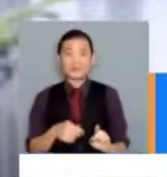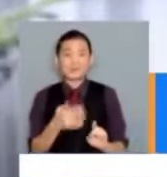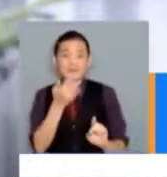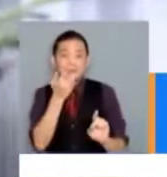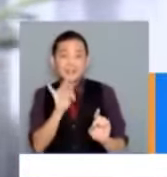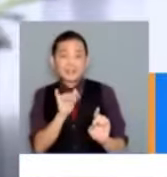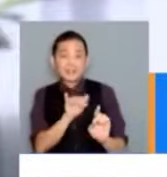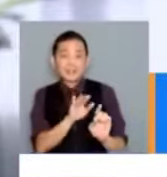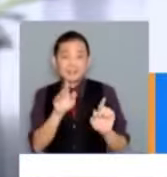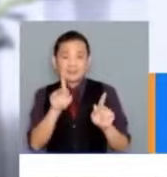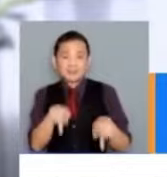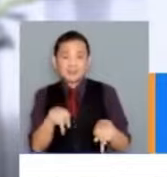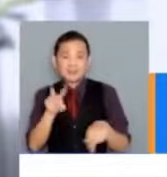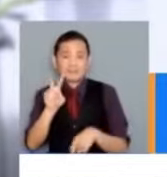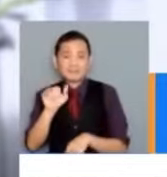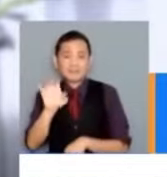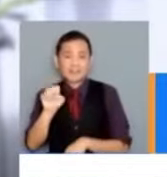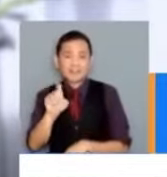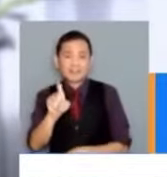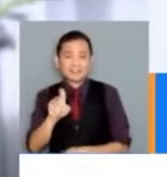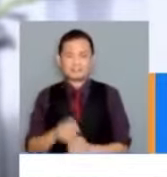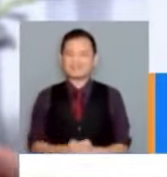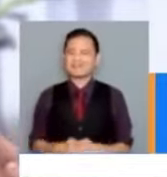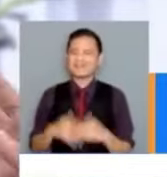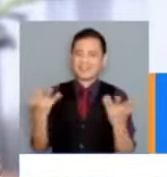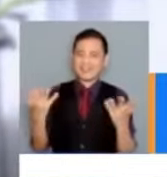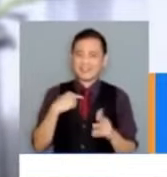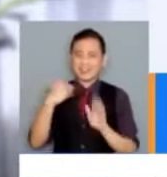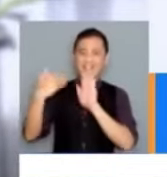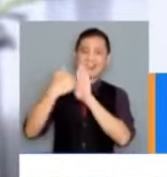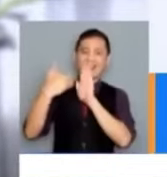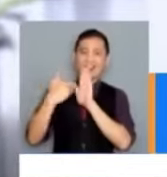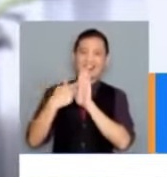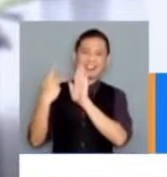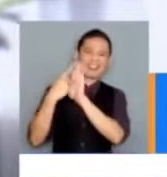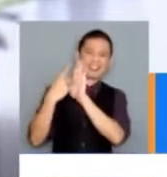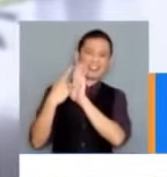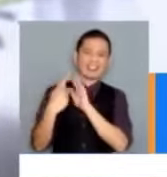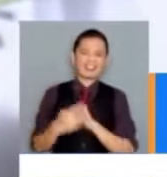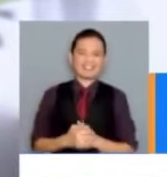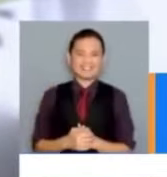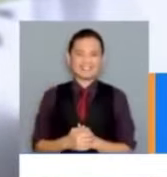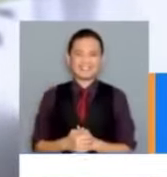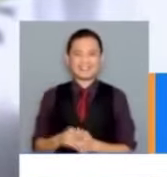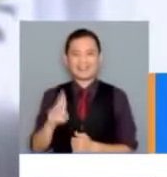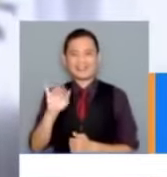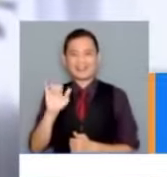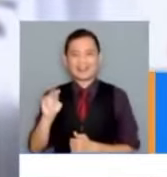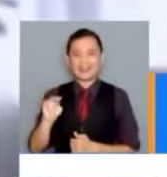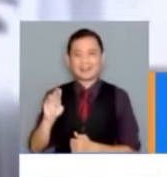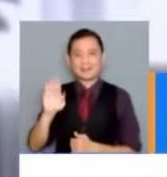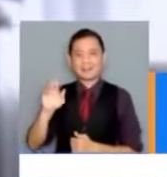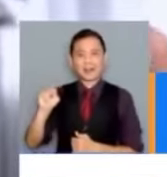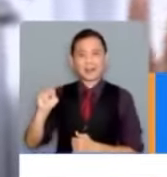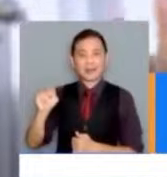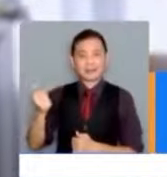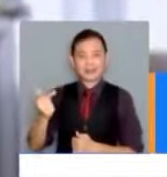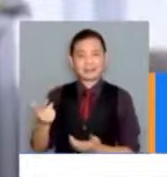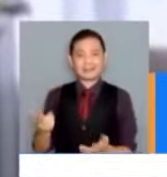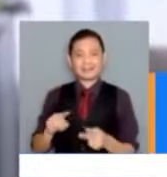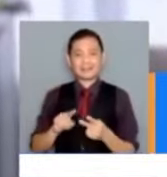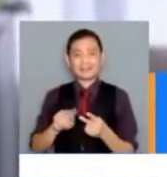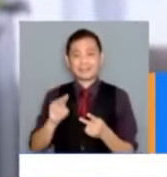Pero ang pinaka-naasar talaga ako, Ryan Bang. Joke lang. Si Hyunsung Bang, ano siya, of course,